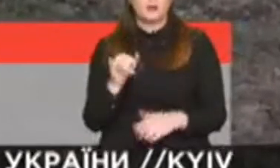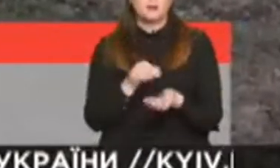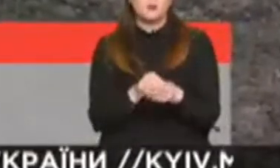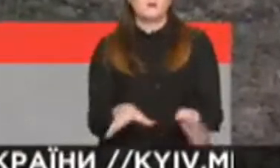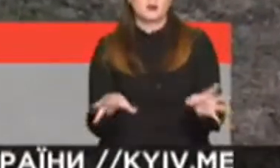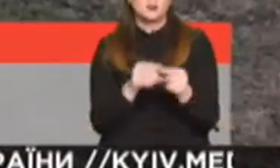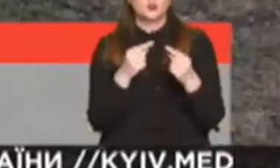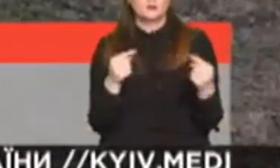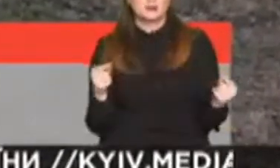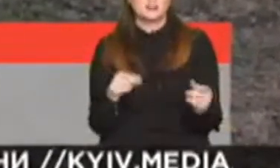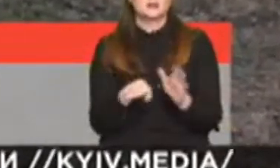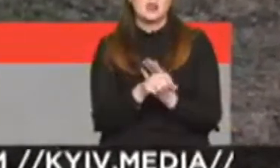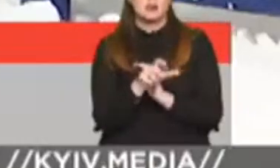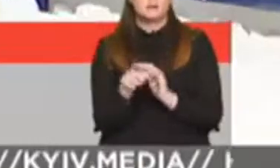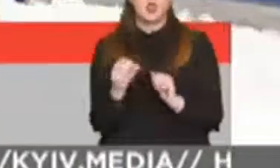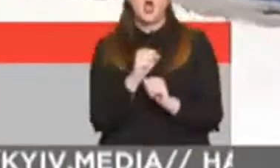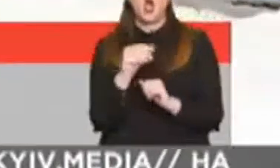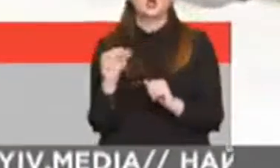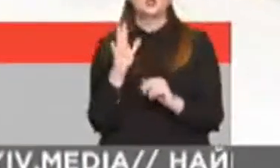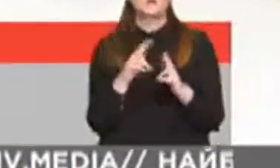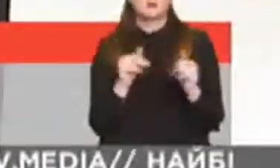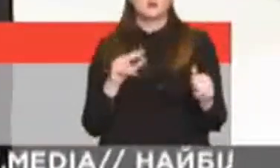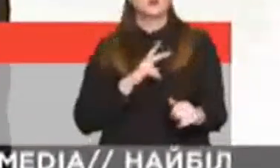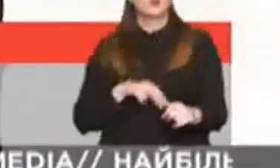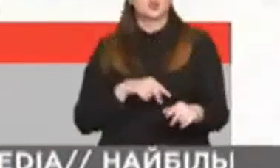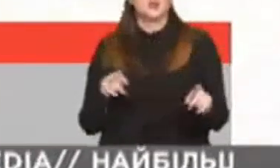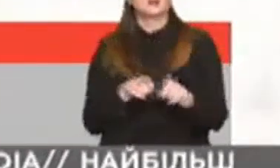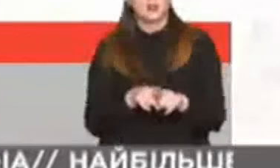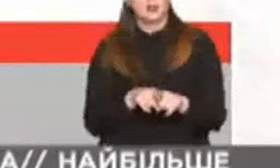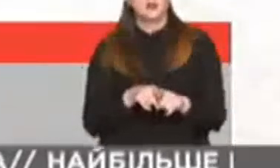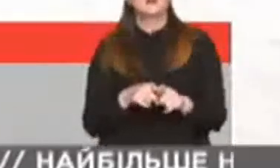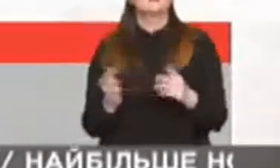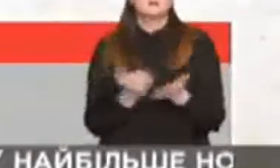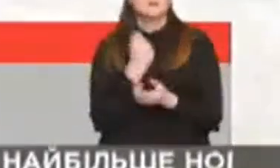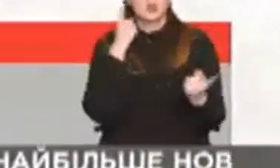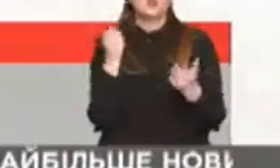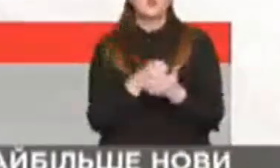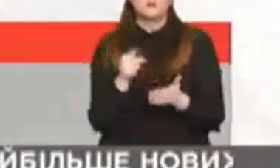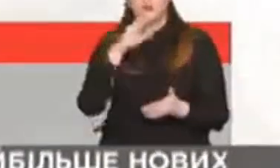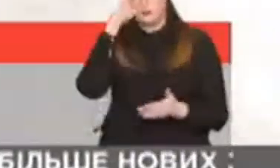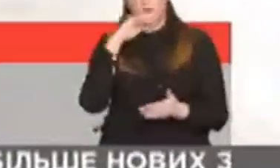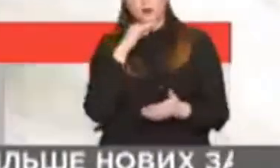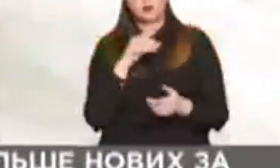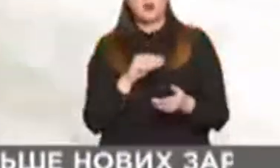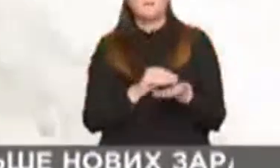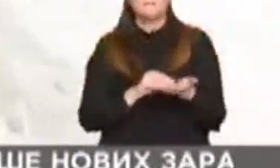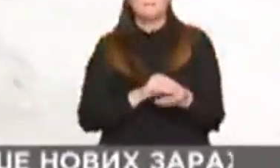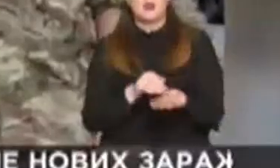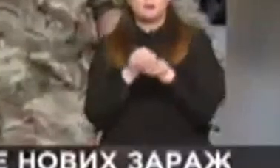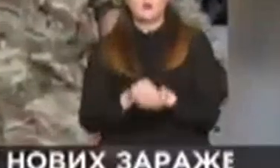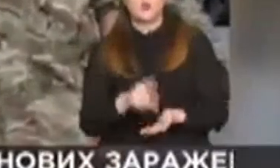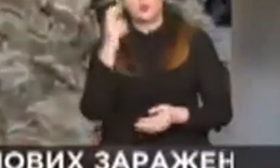поховали разом з іншими загиблими аж у Дніпрі. Та дочка таки докопалась до правди і домоглась, аби батька перепоховали у Києві